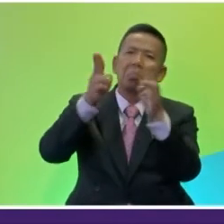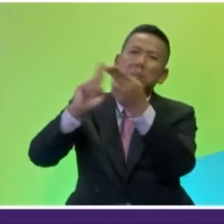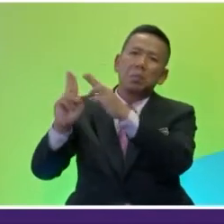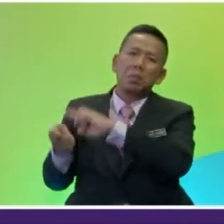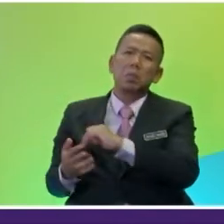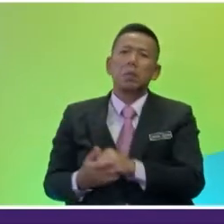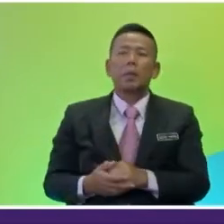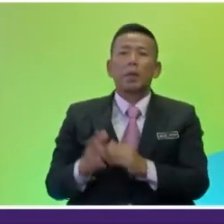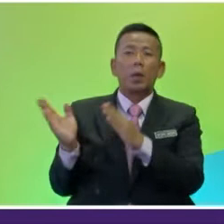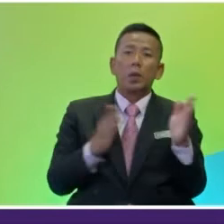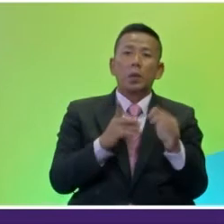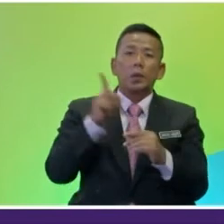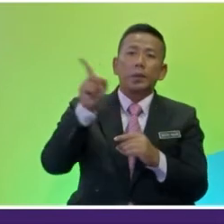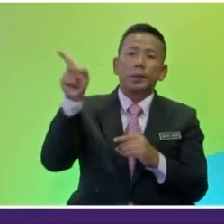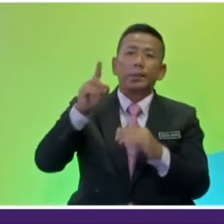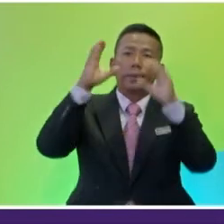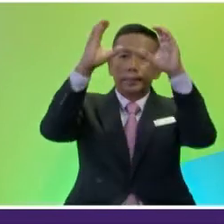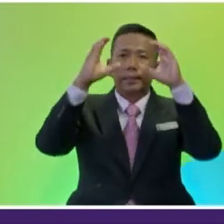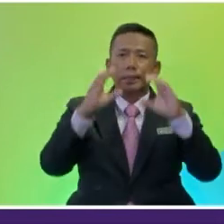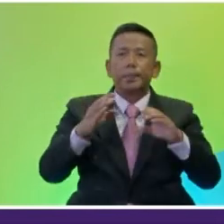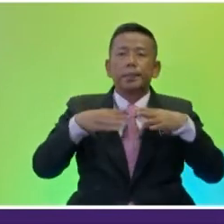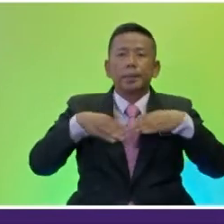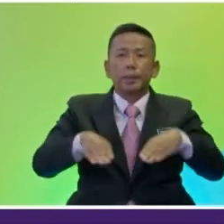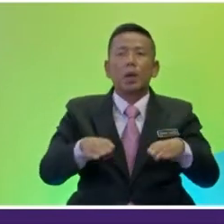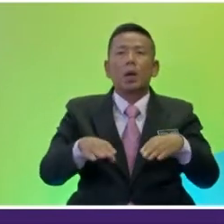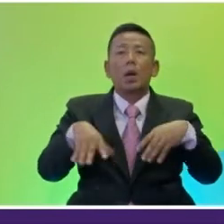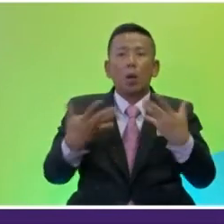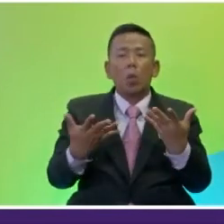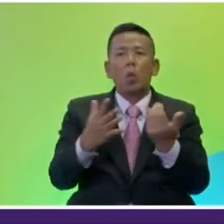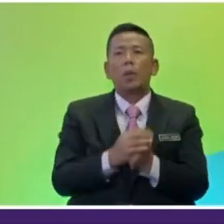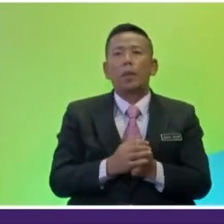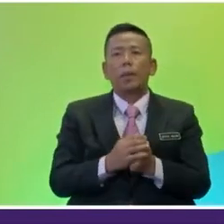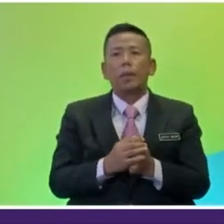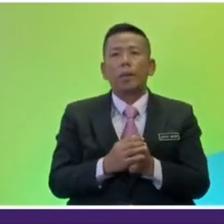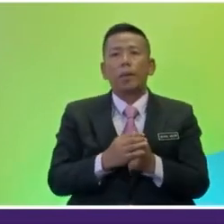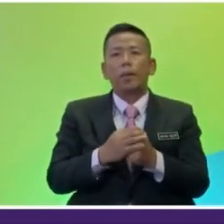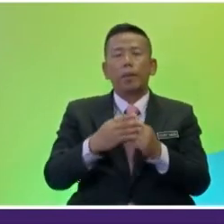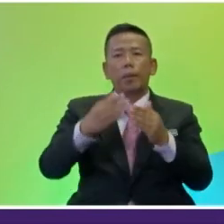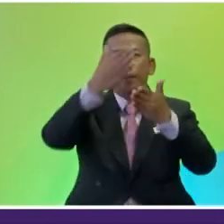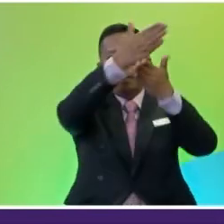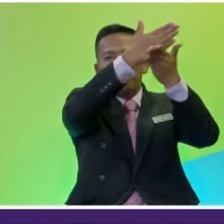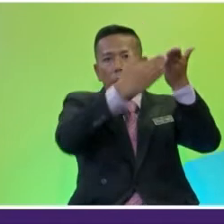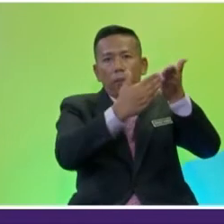seterusnya inilah cara pembiakan dia oke cara pembiakan dari ibulahan